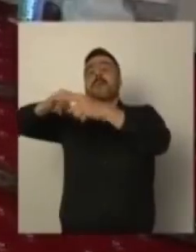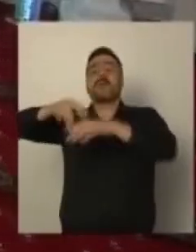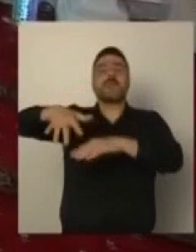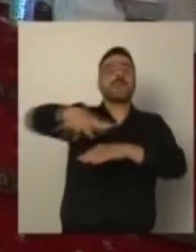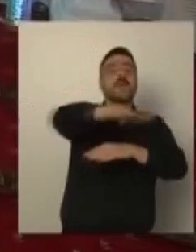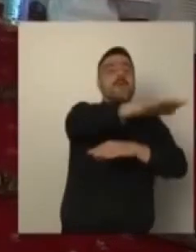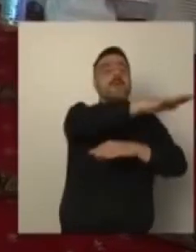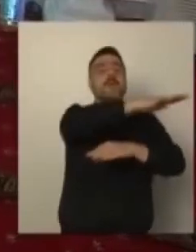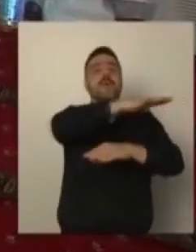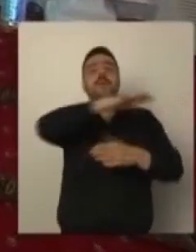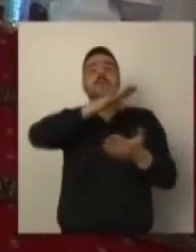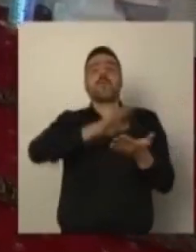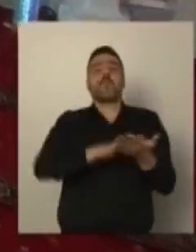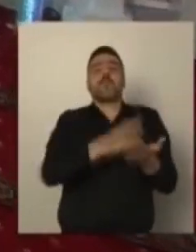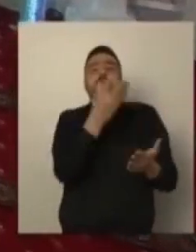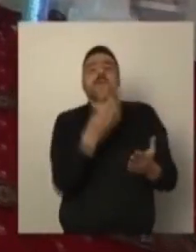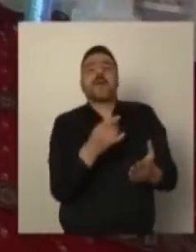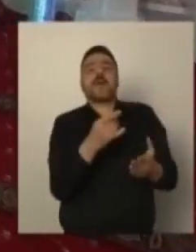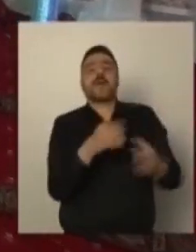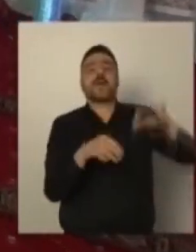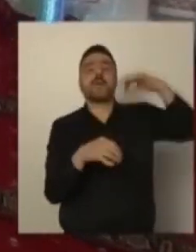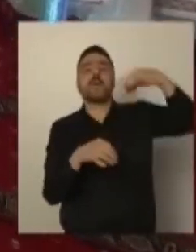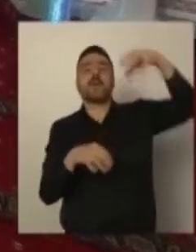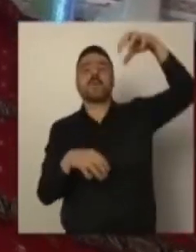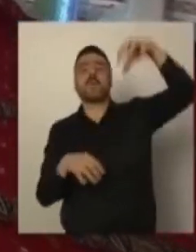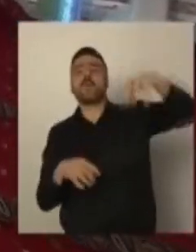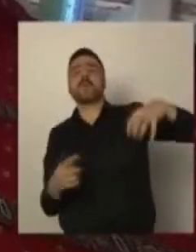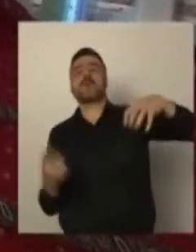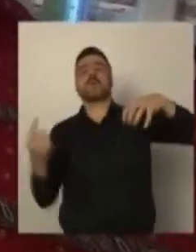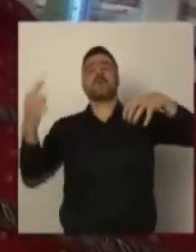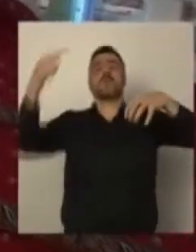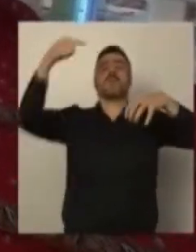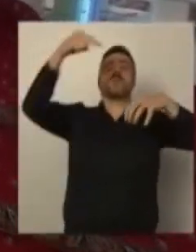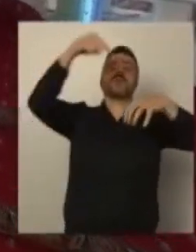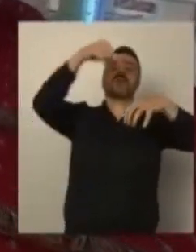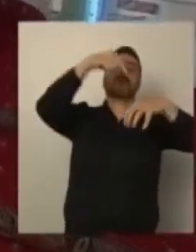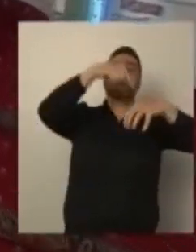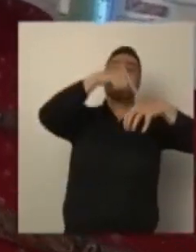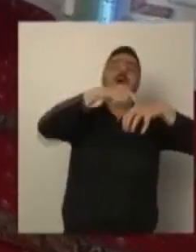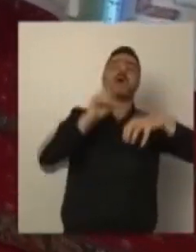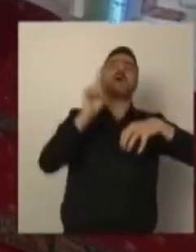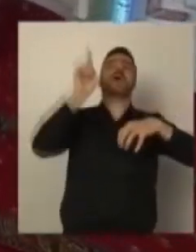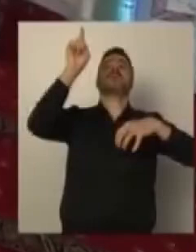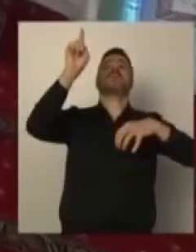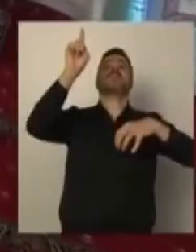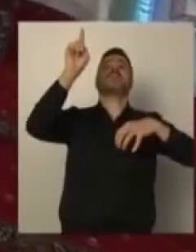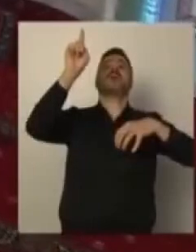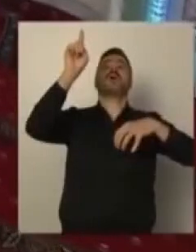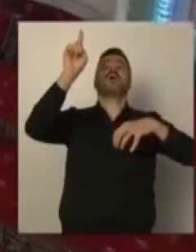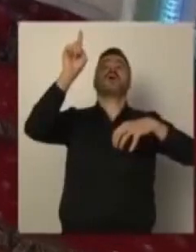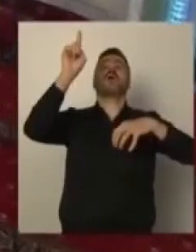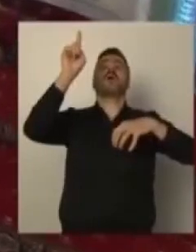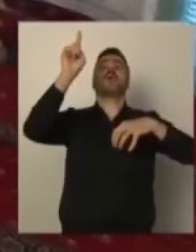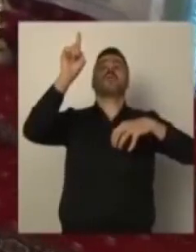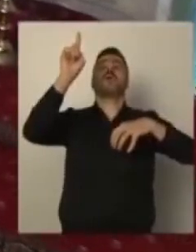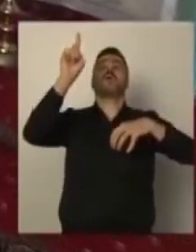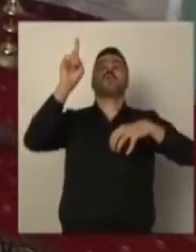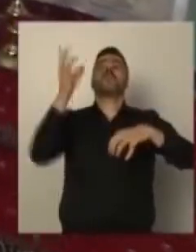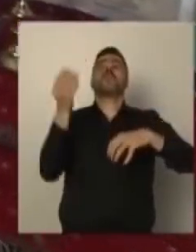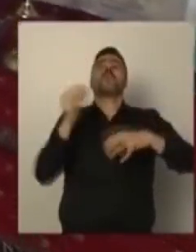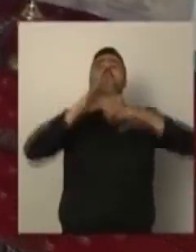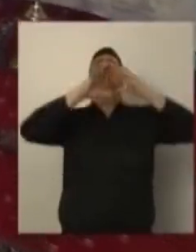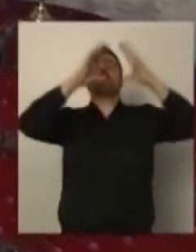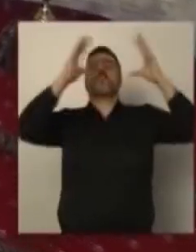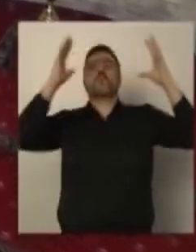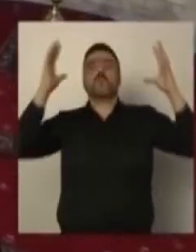çevresini mübarek kıldığımız Mescid-i Aksa'ya götüren Allah eksikliklerden